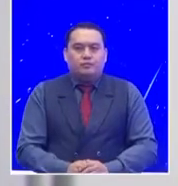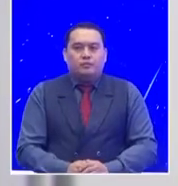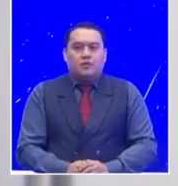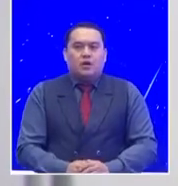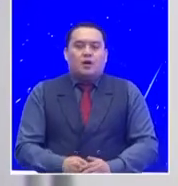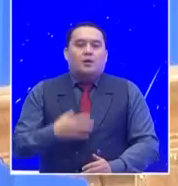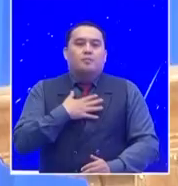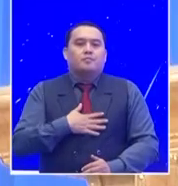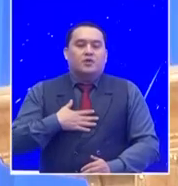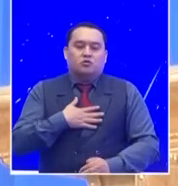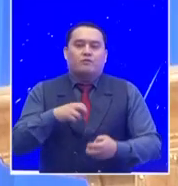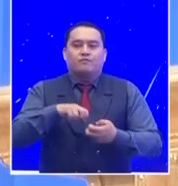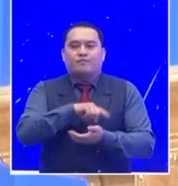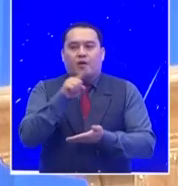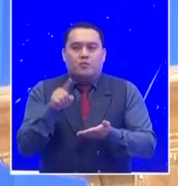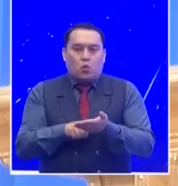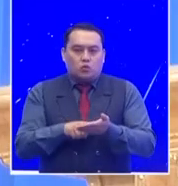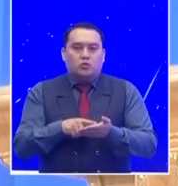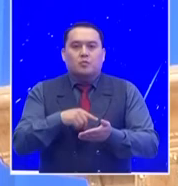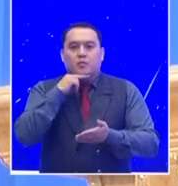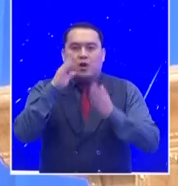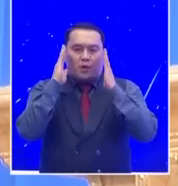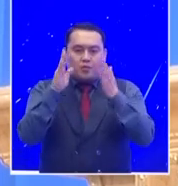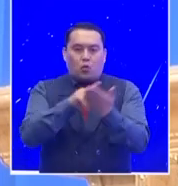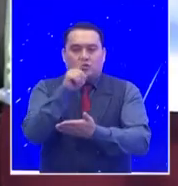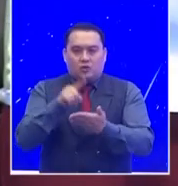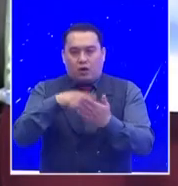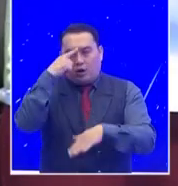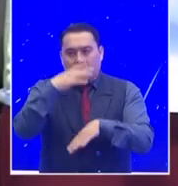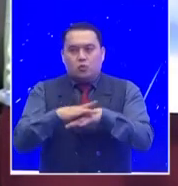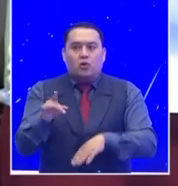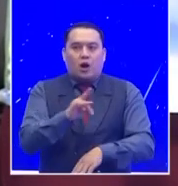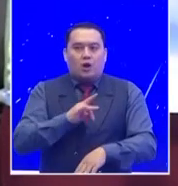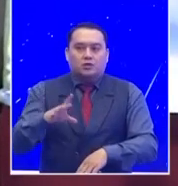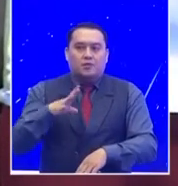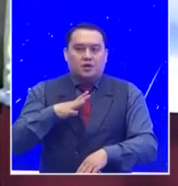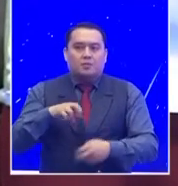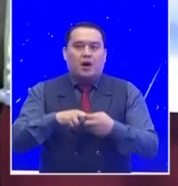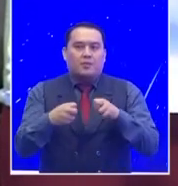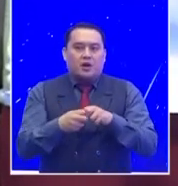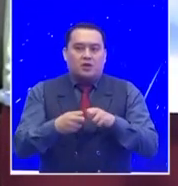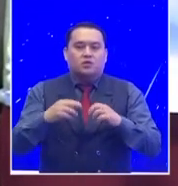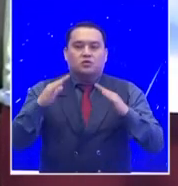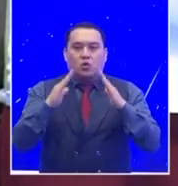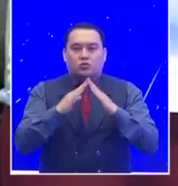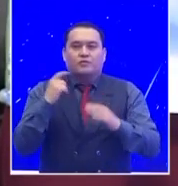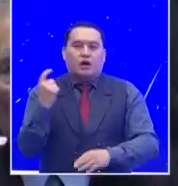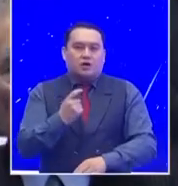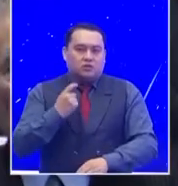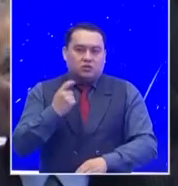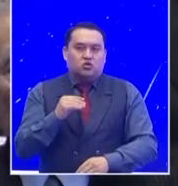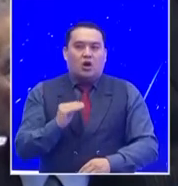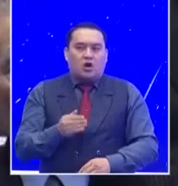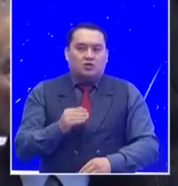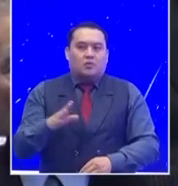злободневных, беспокоящих население вопросов, они смогли напрямую задать их акиму района. Одна из них – проблема жилищно-коммунального хозяйства, в